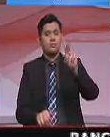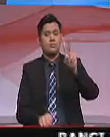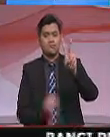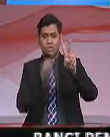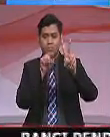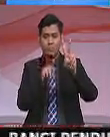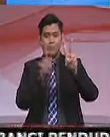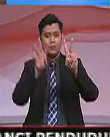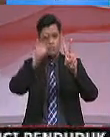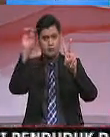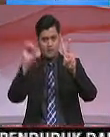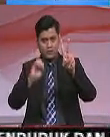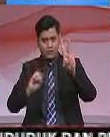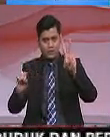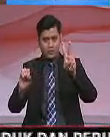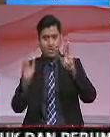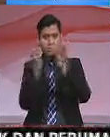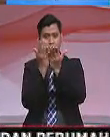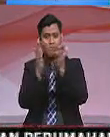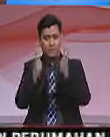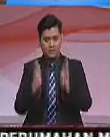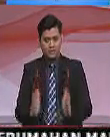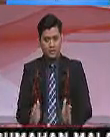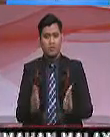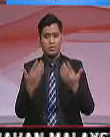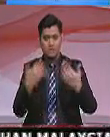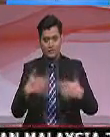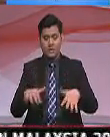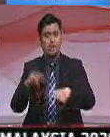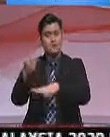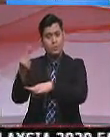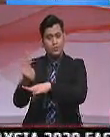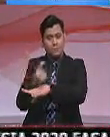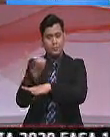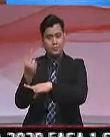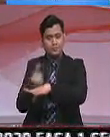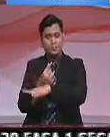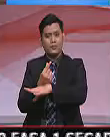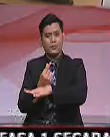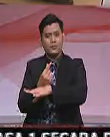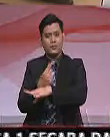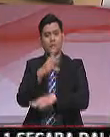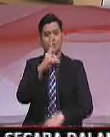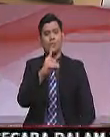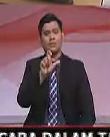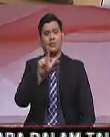62.4% populasi murid di Malaysia juga telah menggunakan platform tersebut.